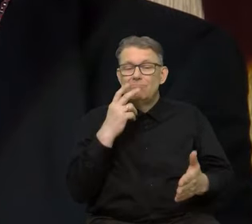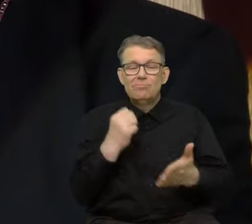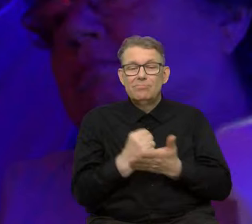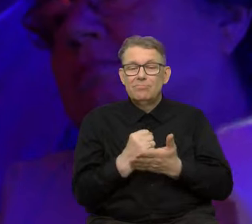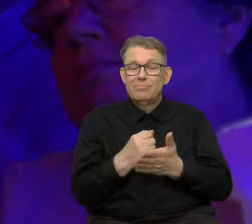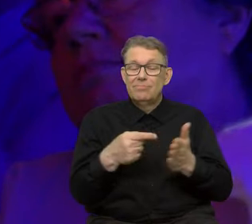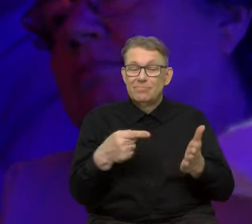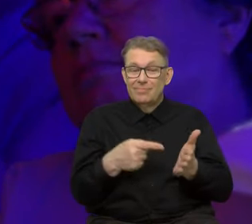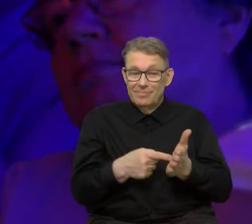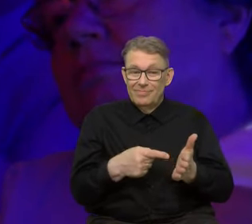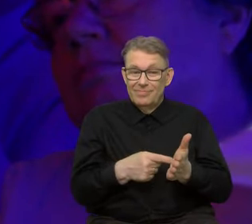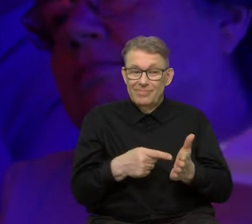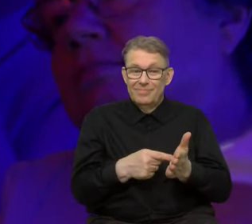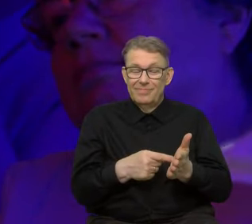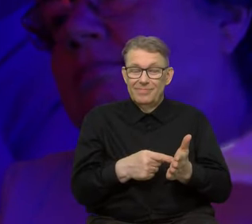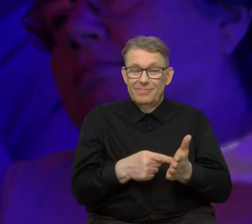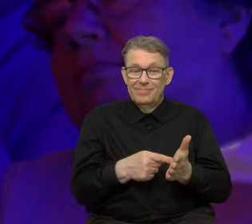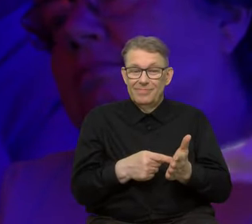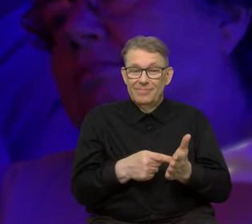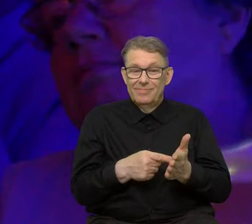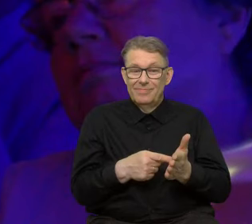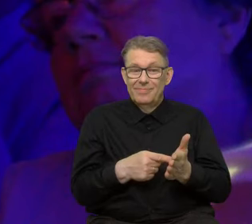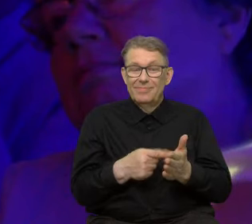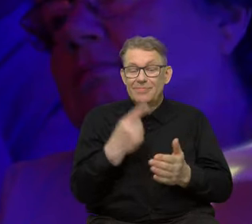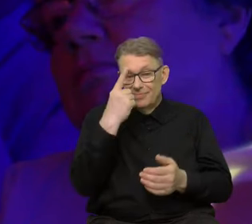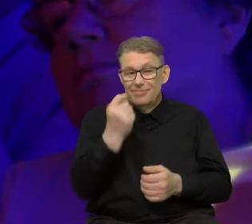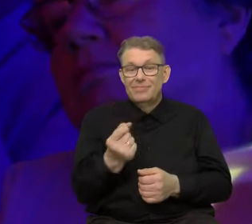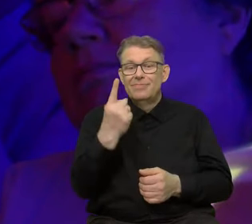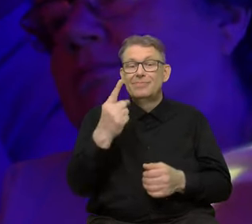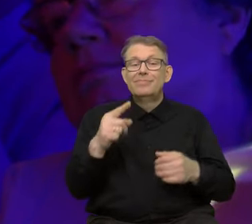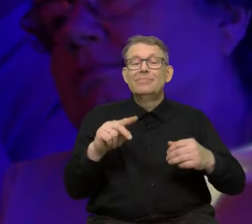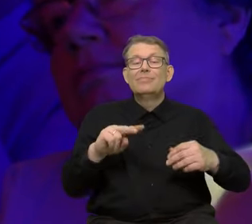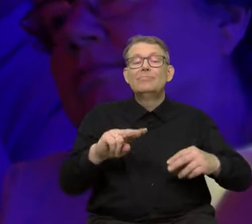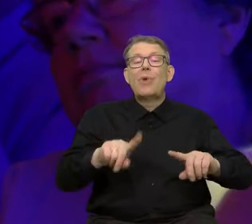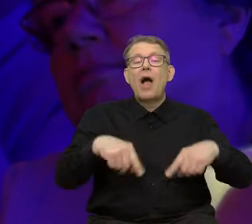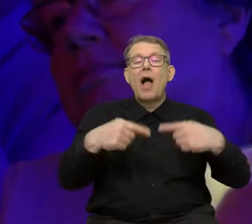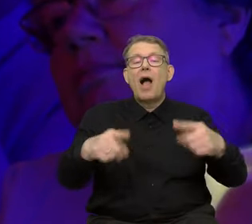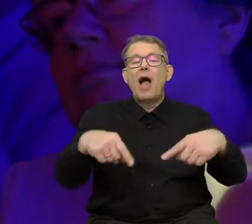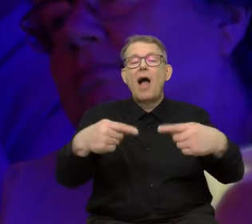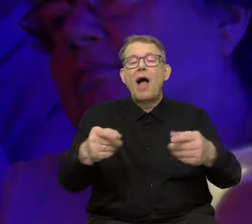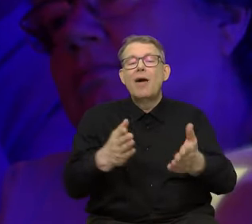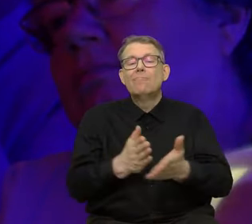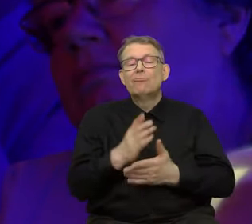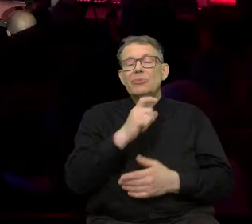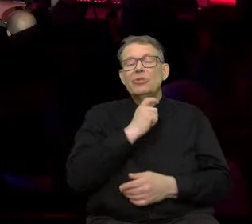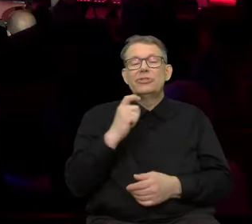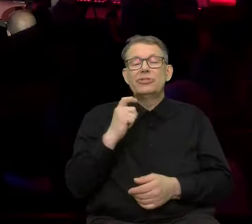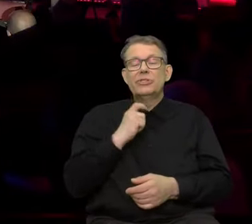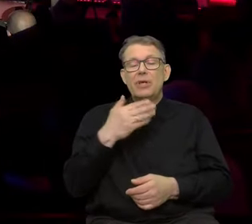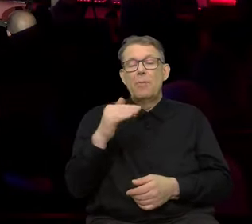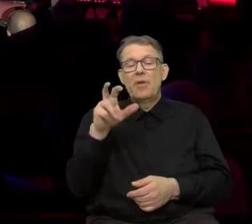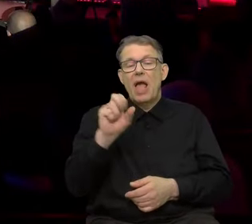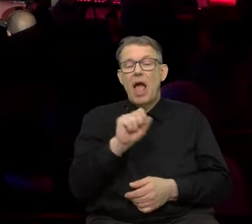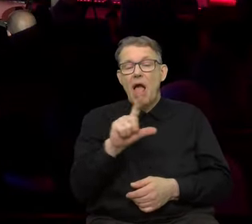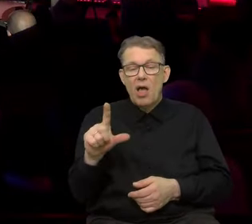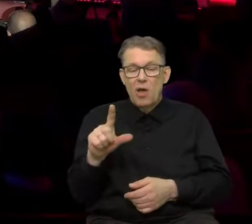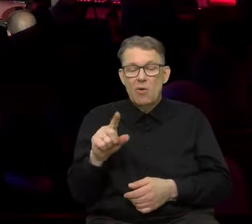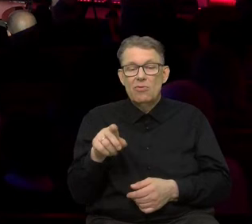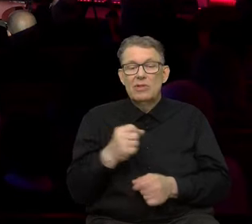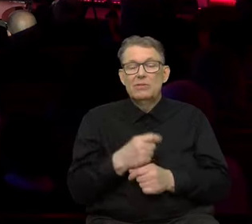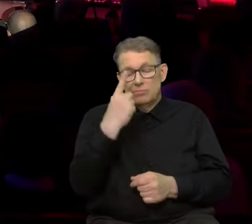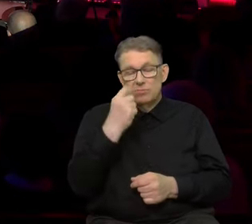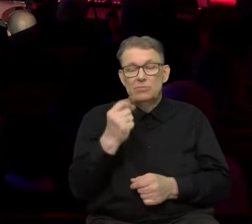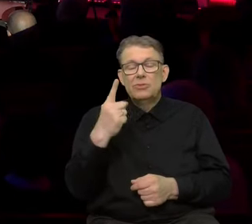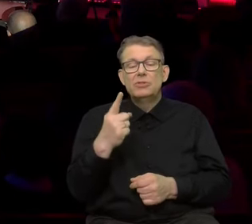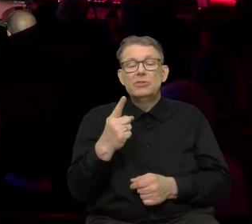potwierdzały właśnie tą ideę przekazywaną przez księdza Michała, ideę miłości